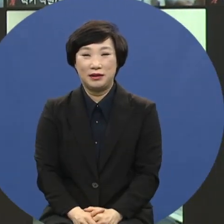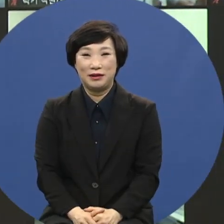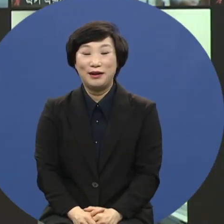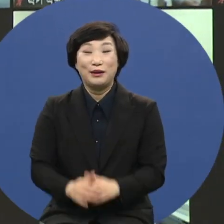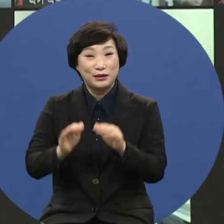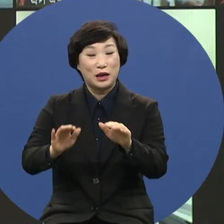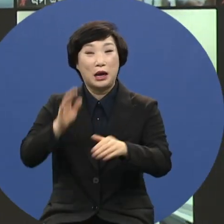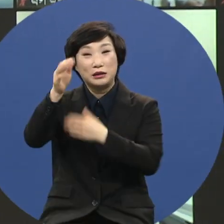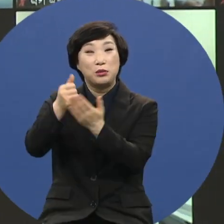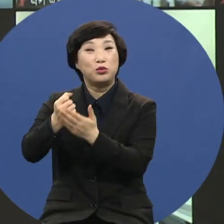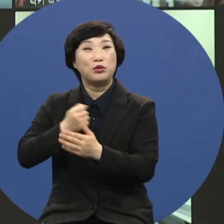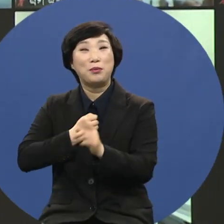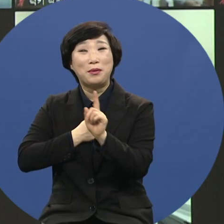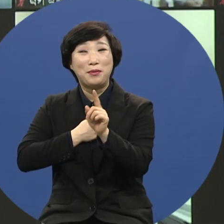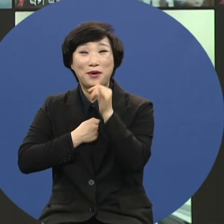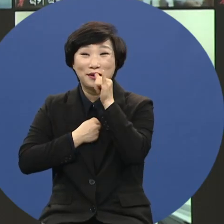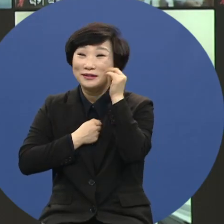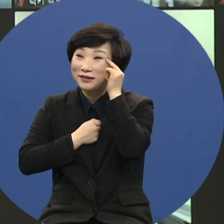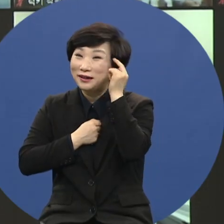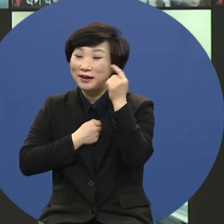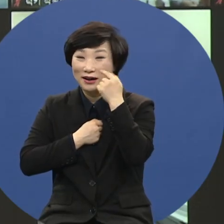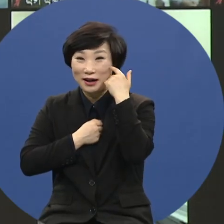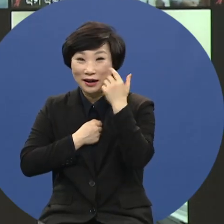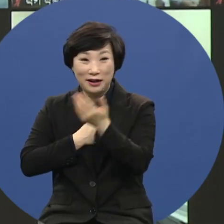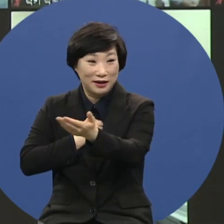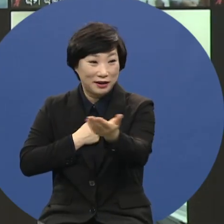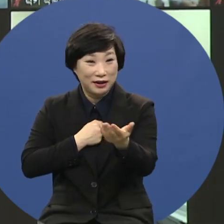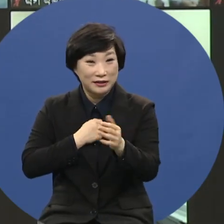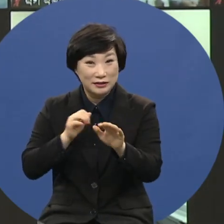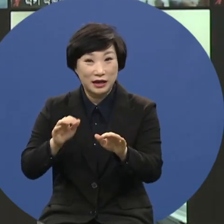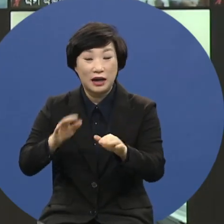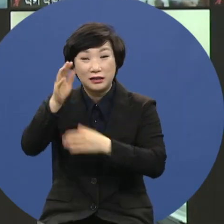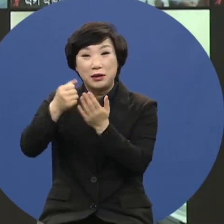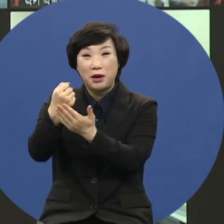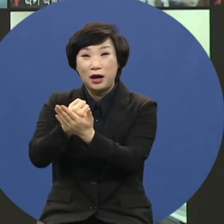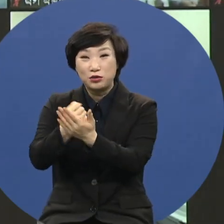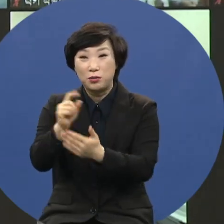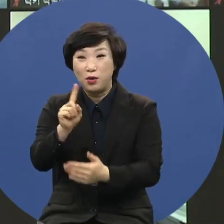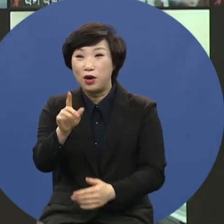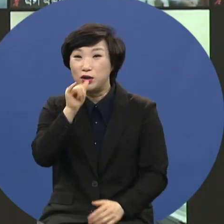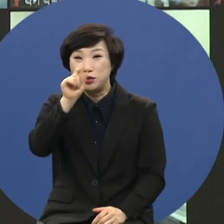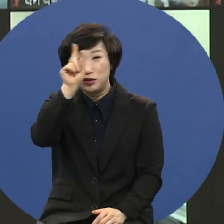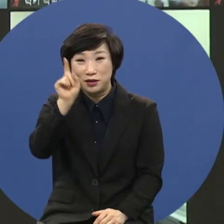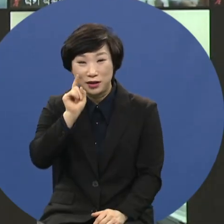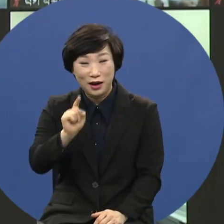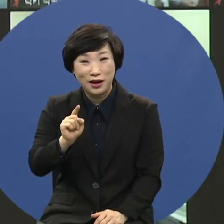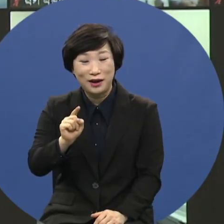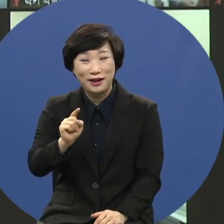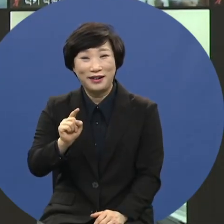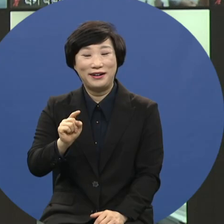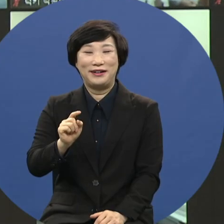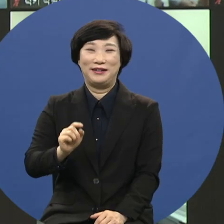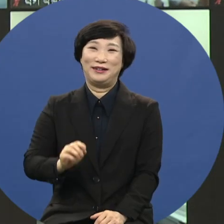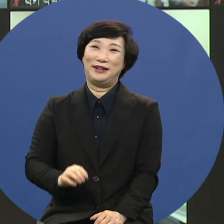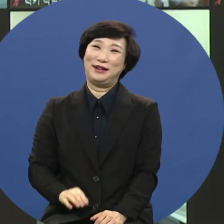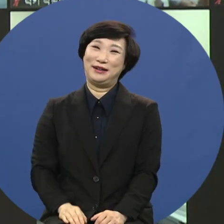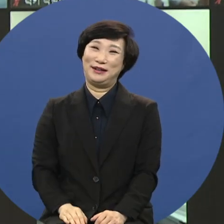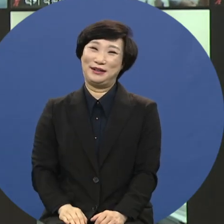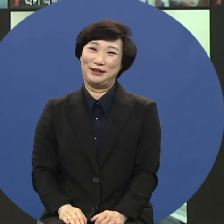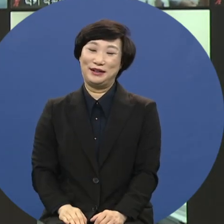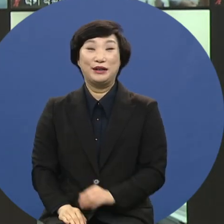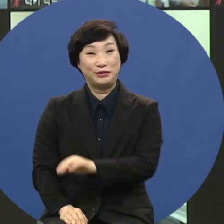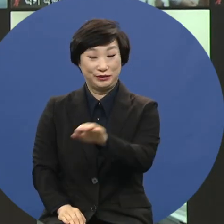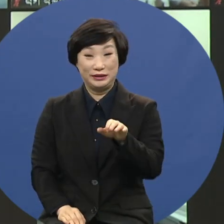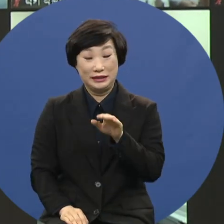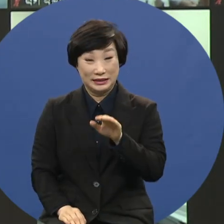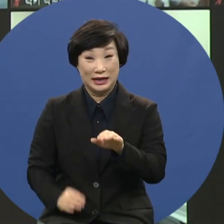무엇이 아쉬우신가 하나님이? 응? 무엇이 아쉬워서 그러시는가? 응? 우리는